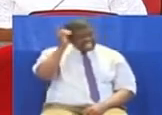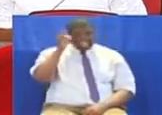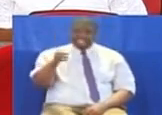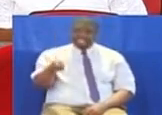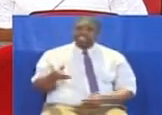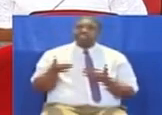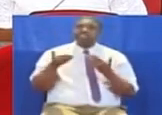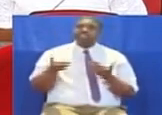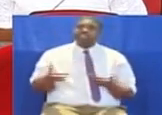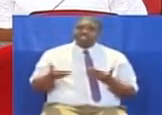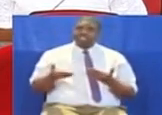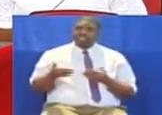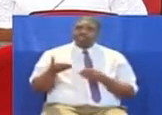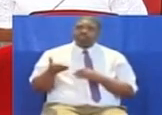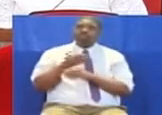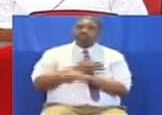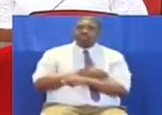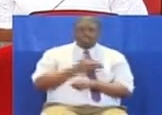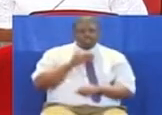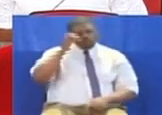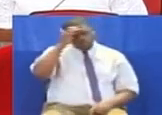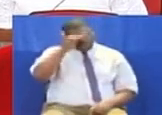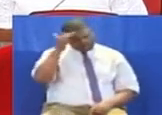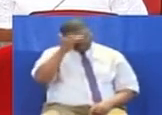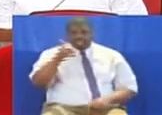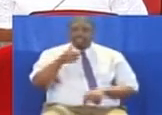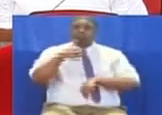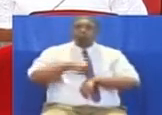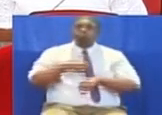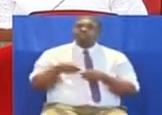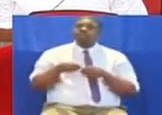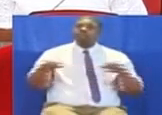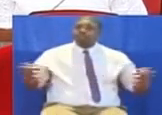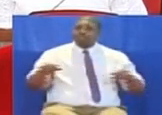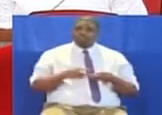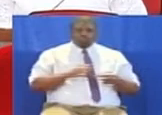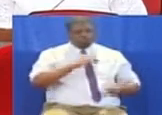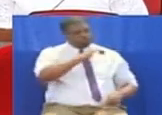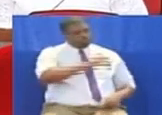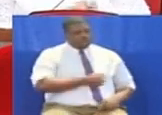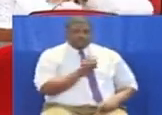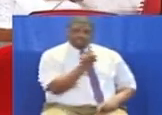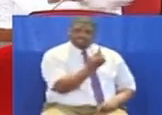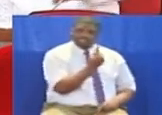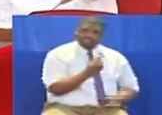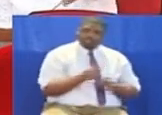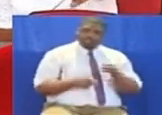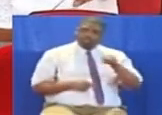Sasa baada ya kutafakari kwa muda mrefu, nilichukua mwezi mmoja,